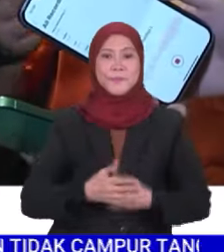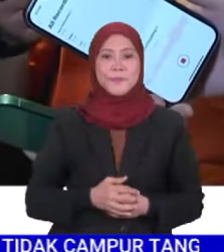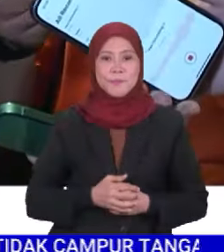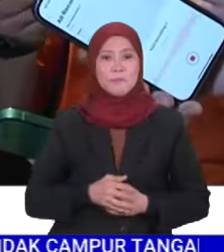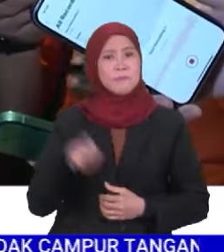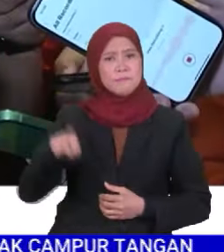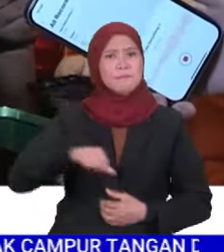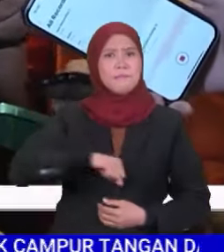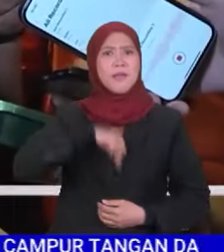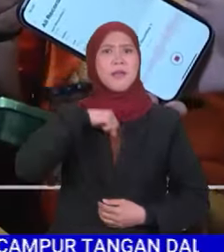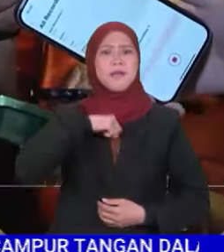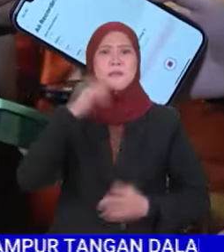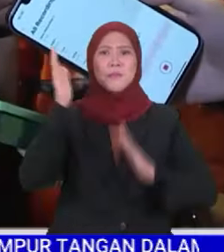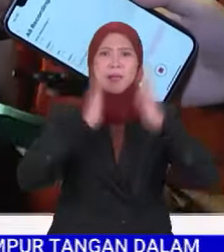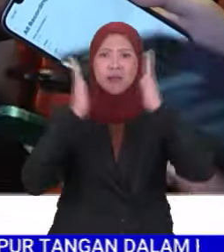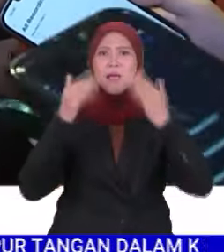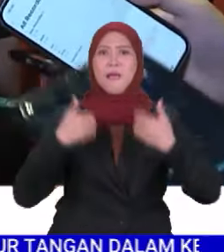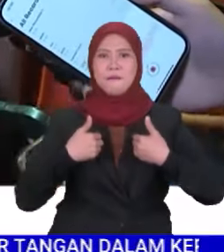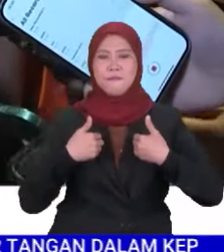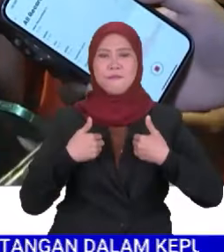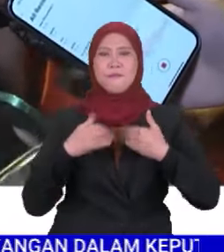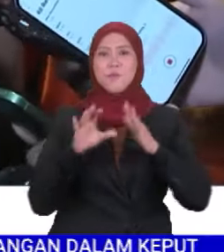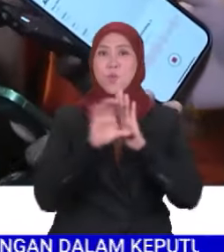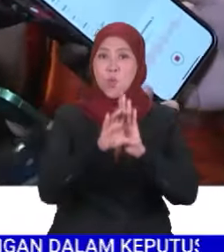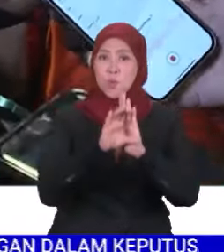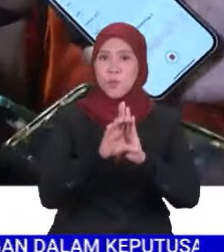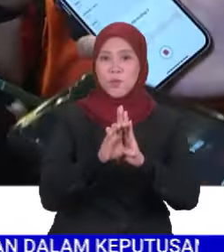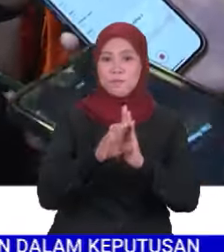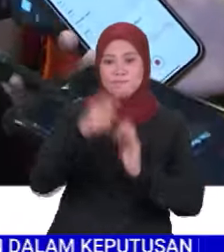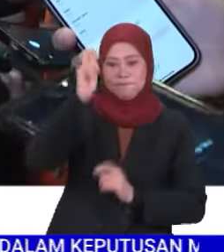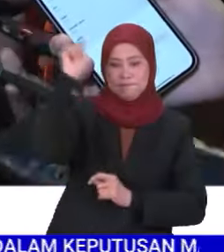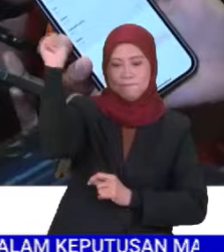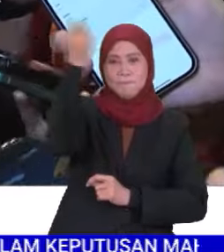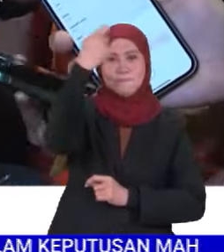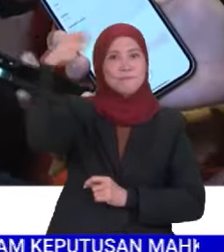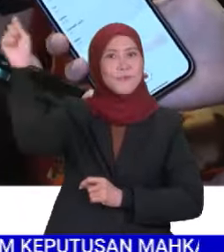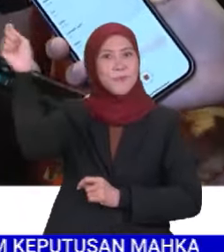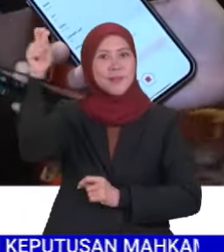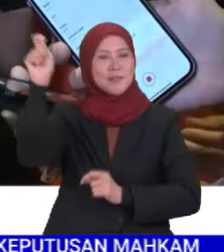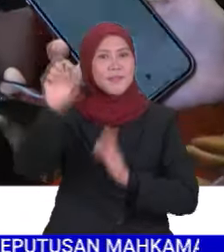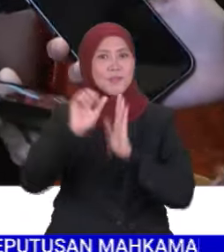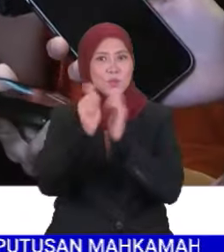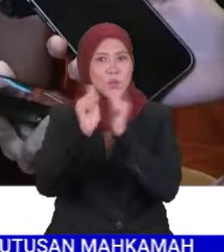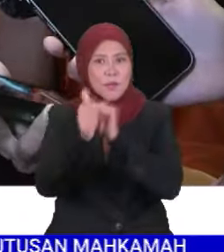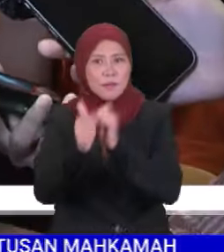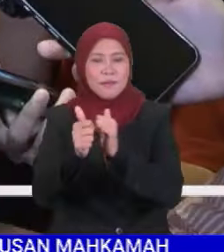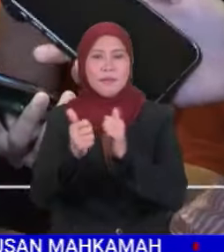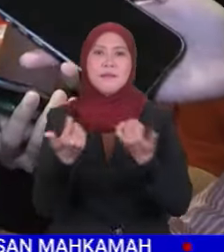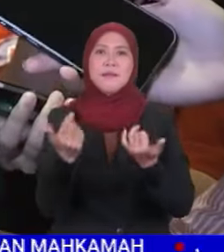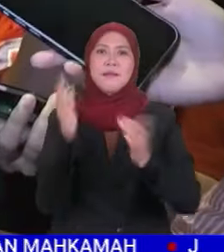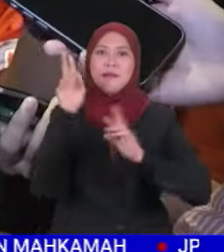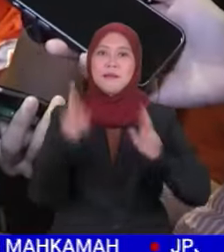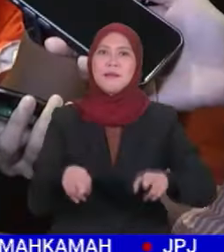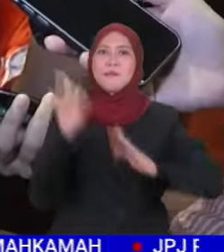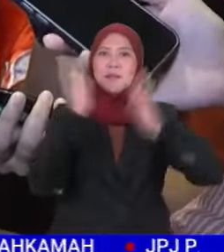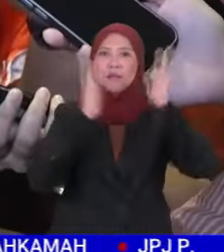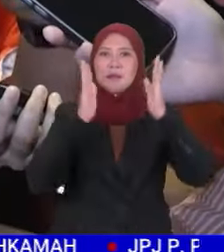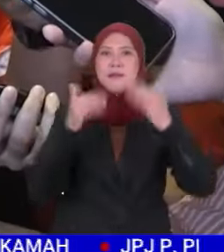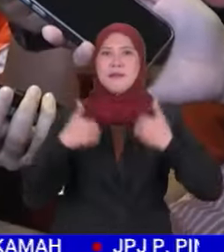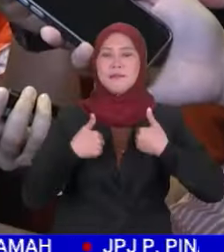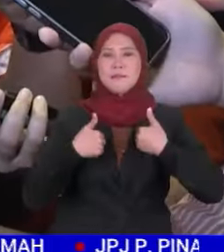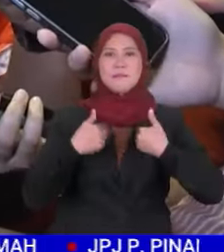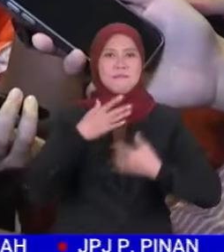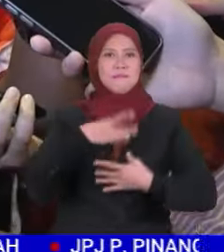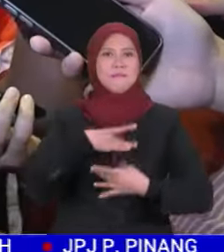untuk Malaysia kita ada icon dan ini adalah rakyat Malaysia yang kedua yang mempunyai wax 3 lah